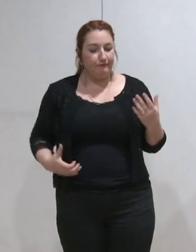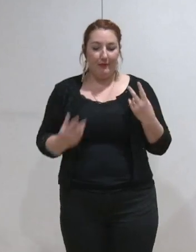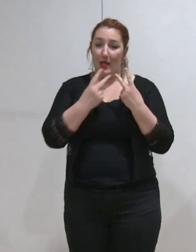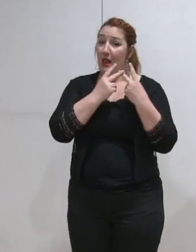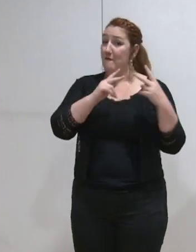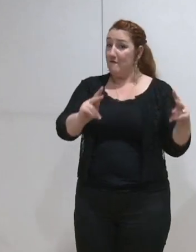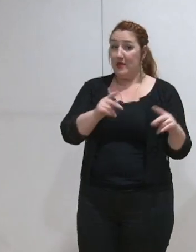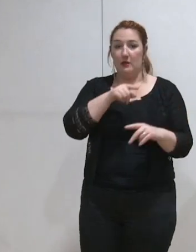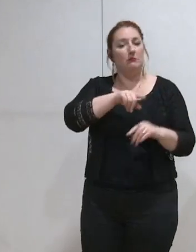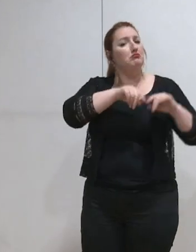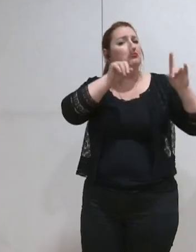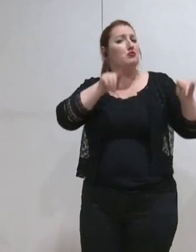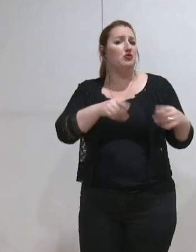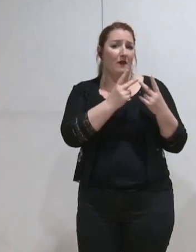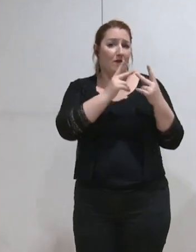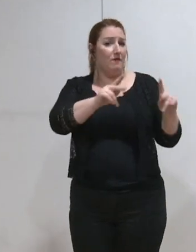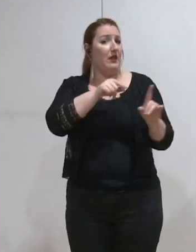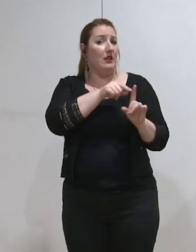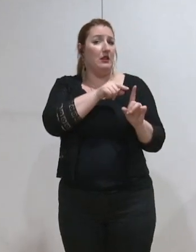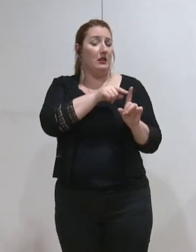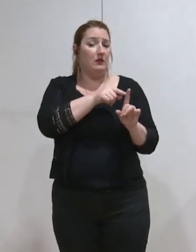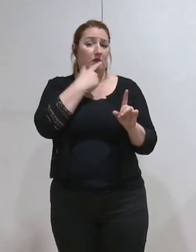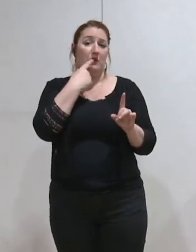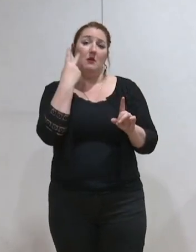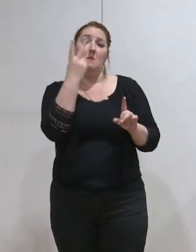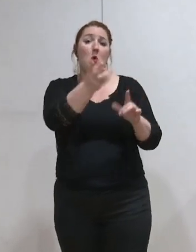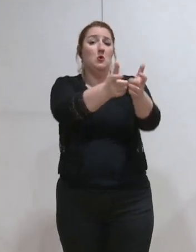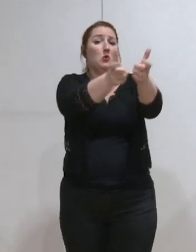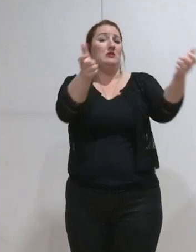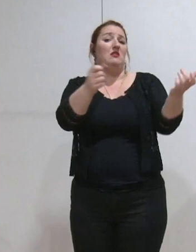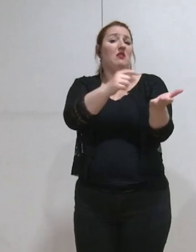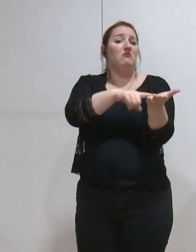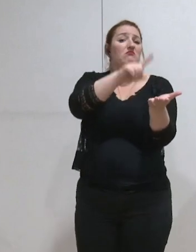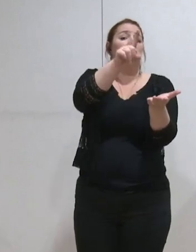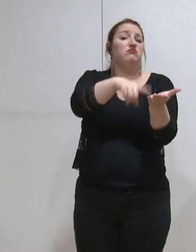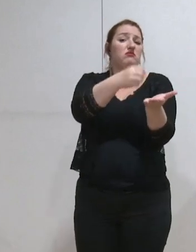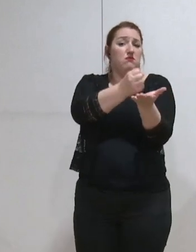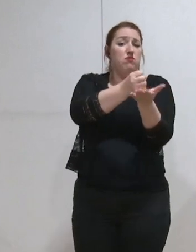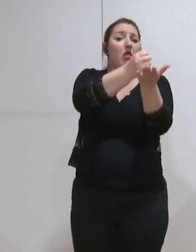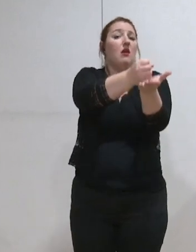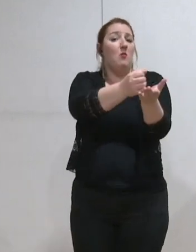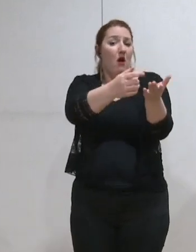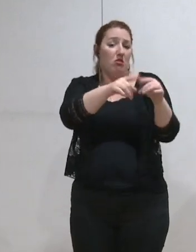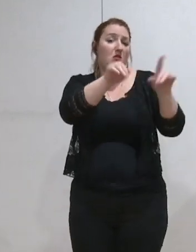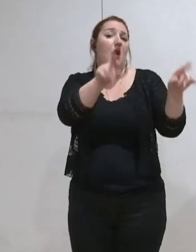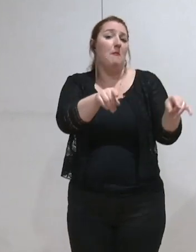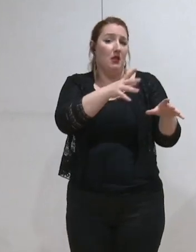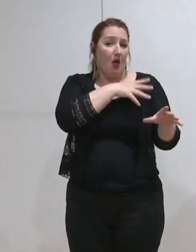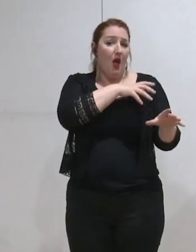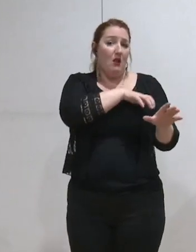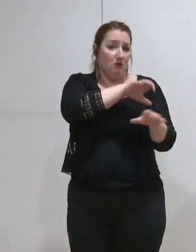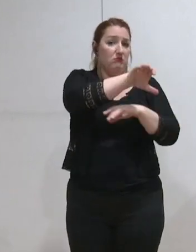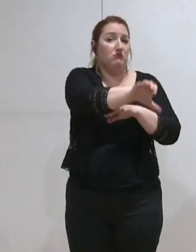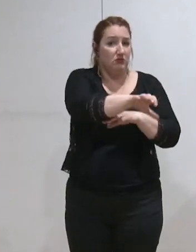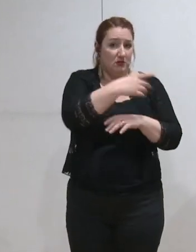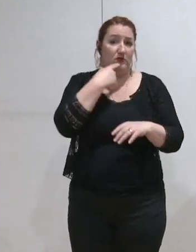le le capital et le patrimoine de la de l'entreprise de la société ha de Grenoble auquel cas elle aurait dû vendre ses